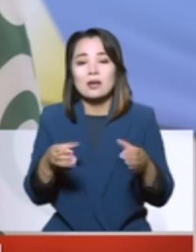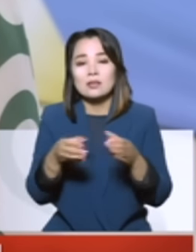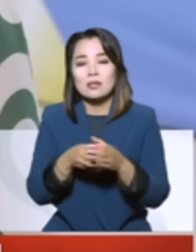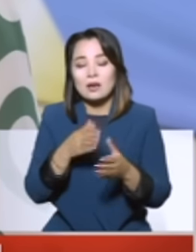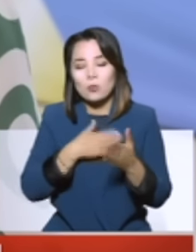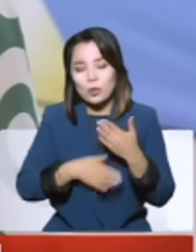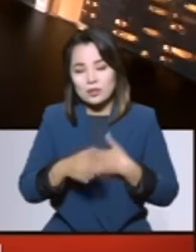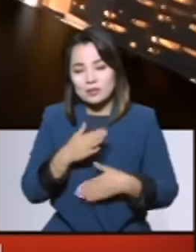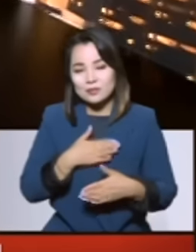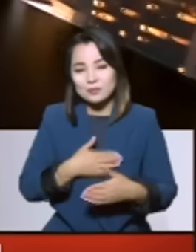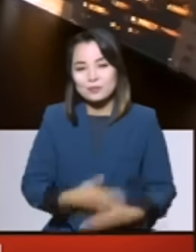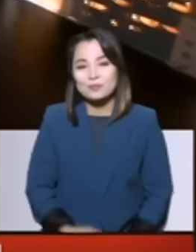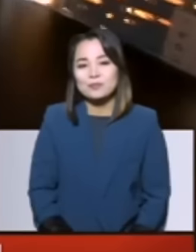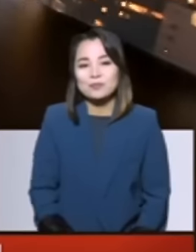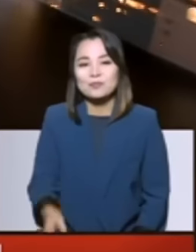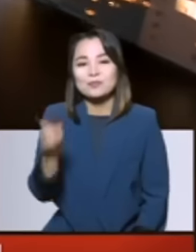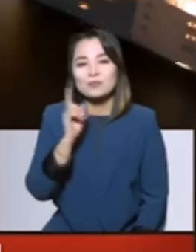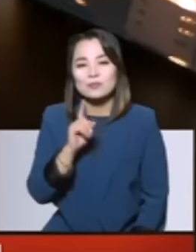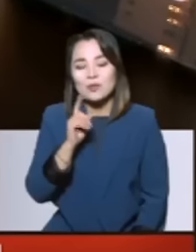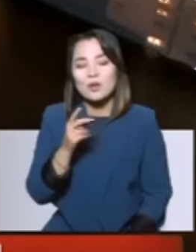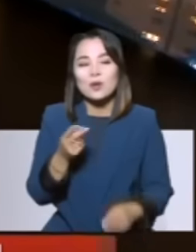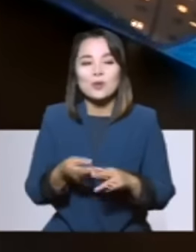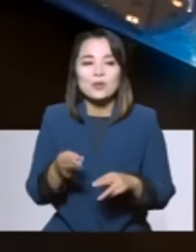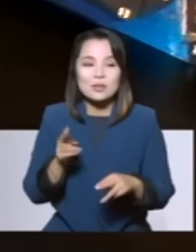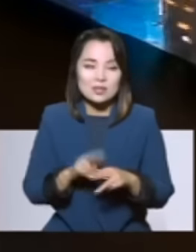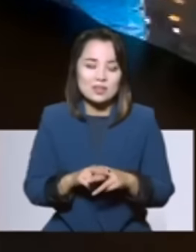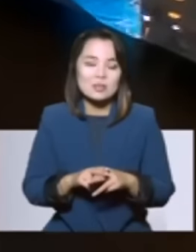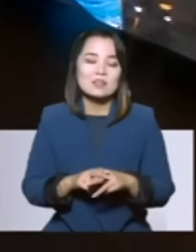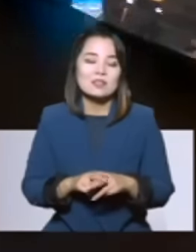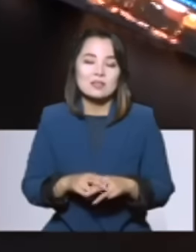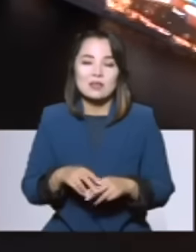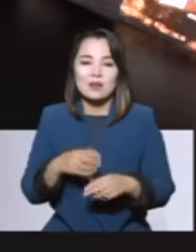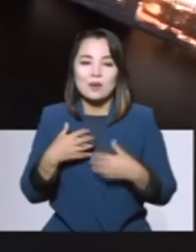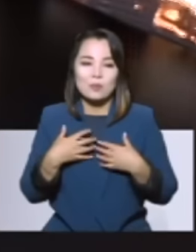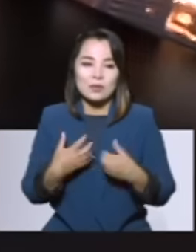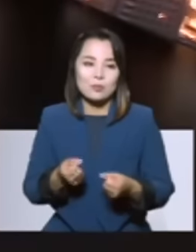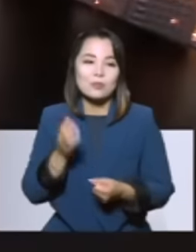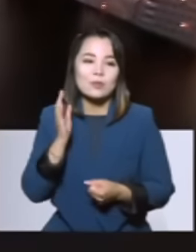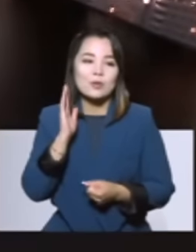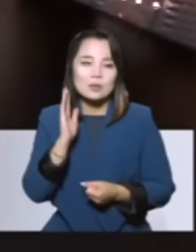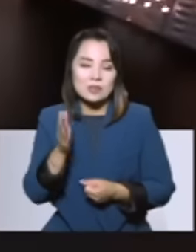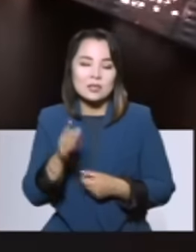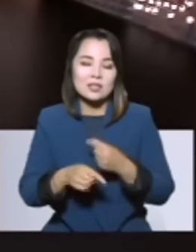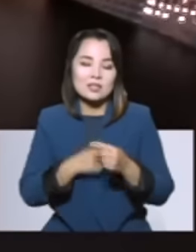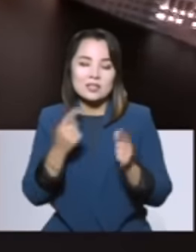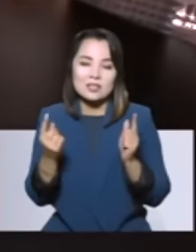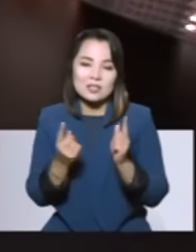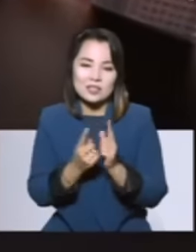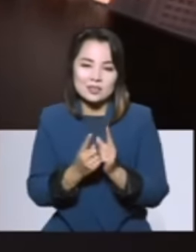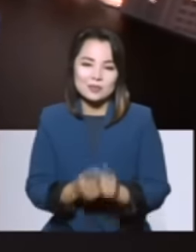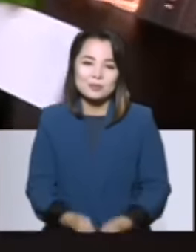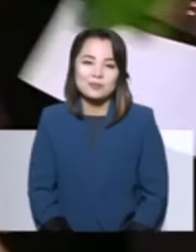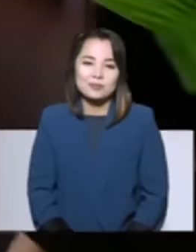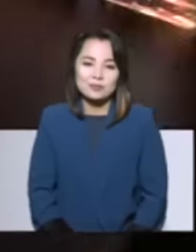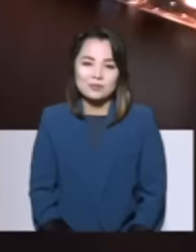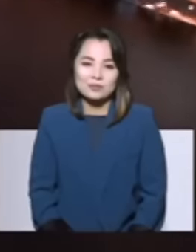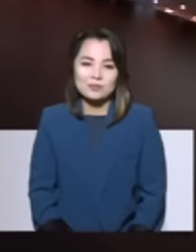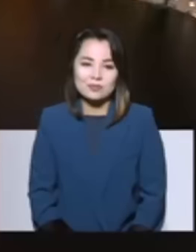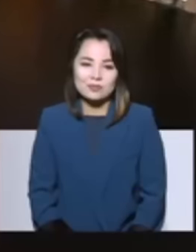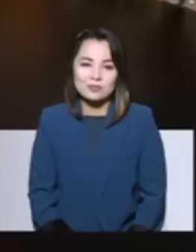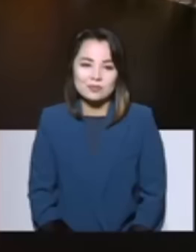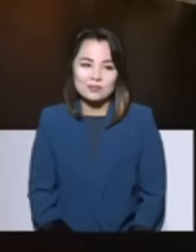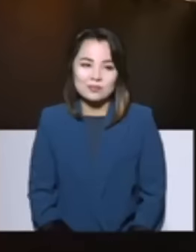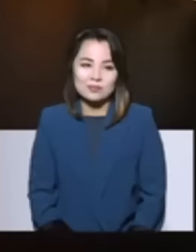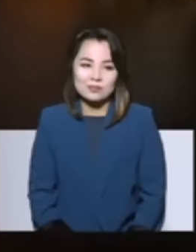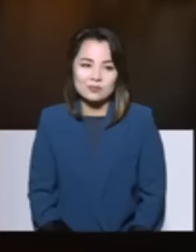қуандық. Иә, көк туымыз желбірей берсін. Бүгінгі мереке құтты болсын. Аман есен болыңыздар.